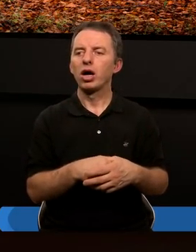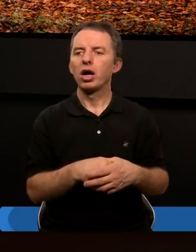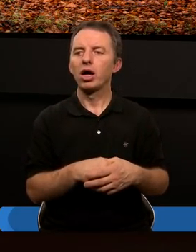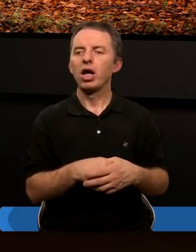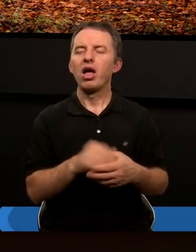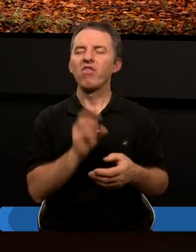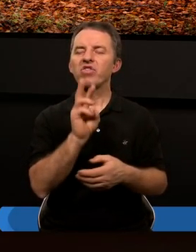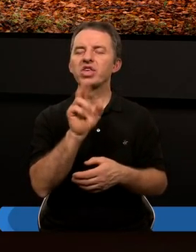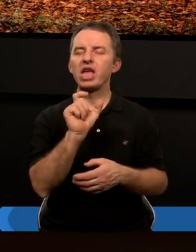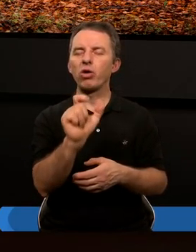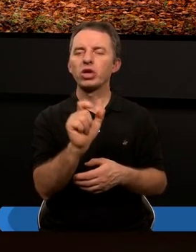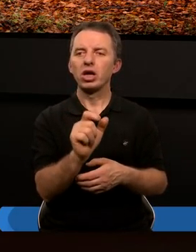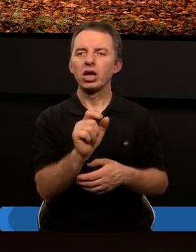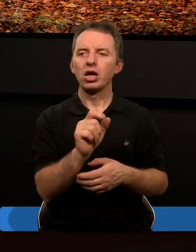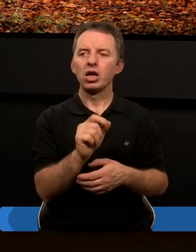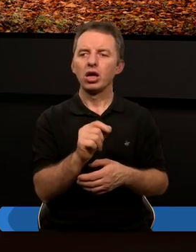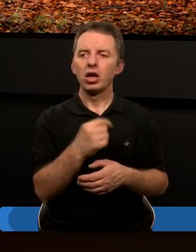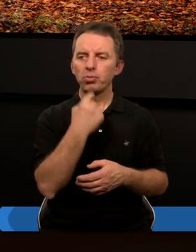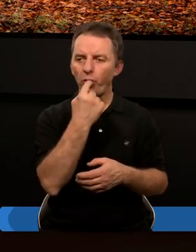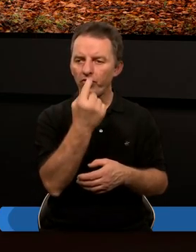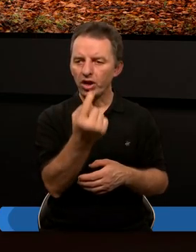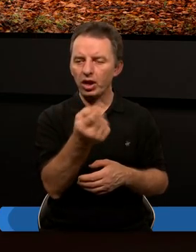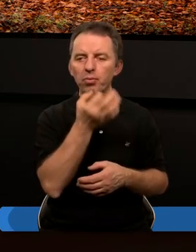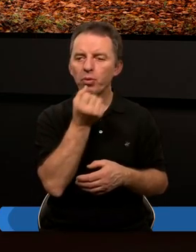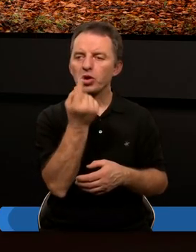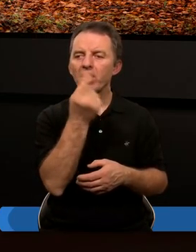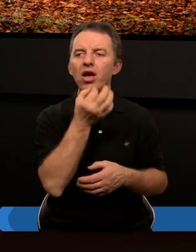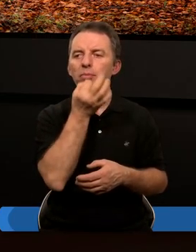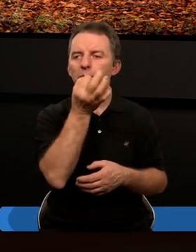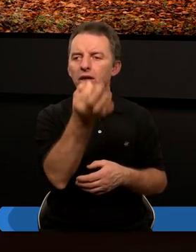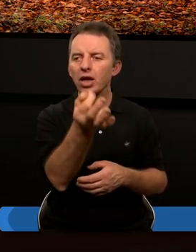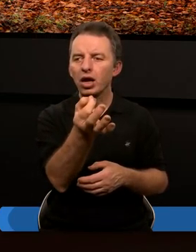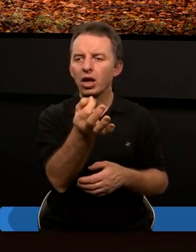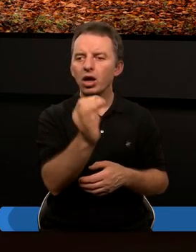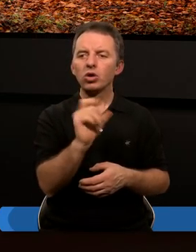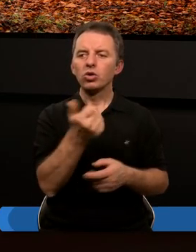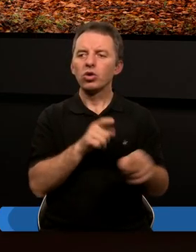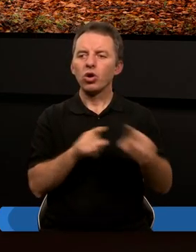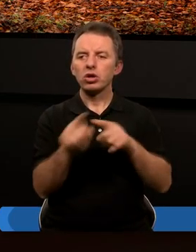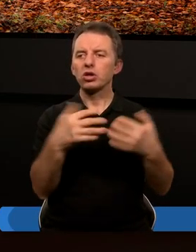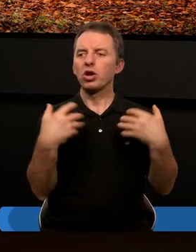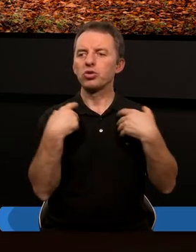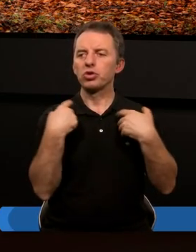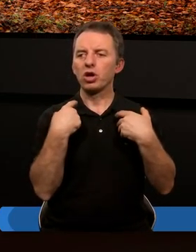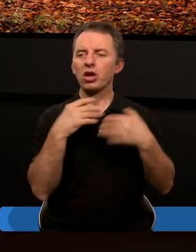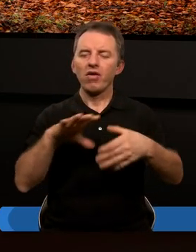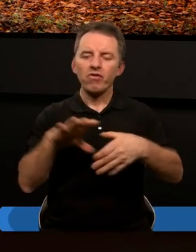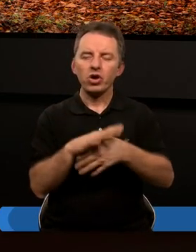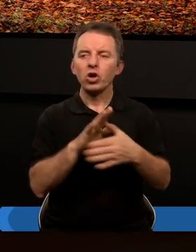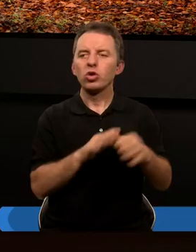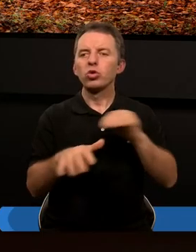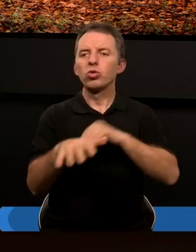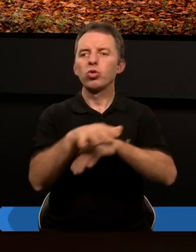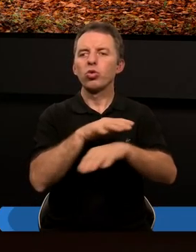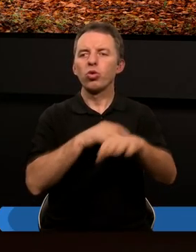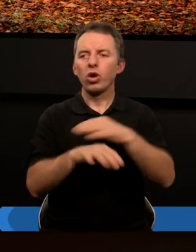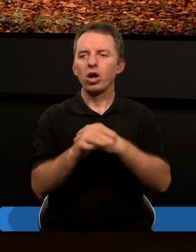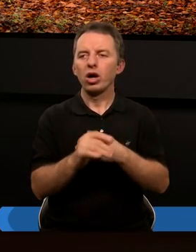No więc pojawia się pytanie, w takim razie, cóż to oznacza żyć w duchu, tak?